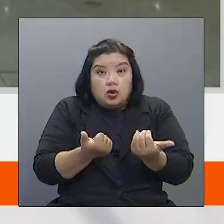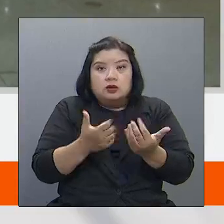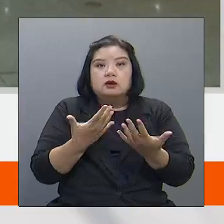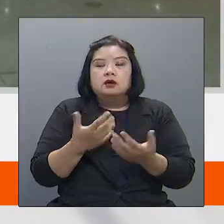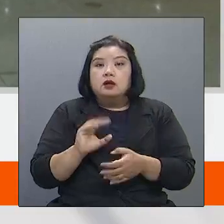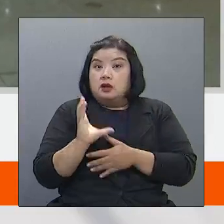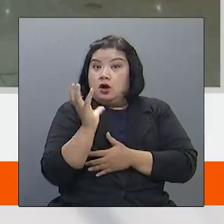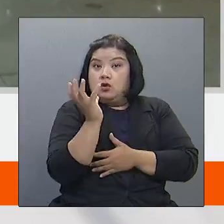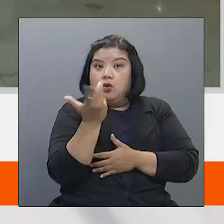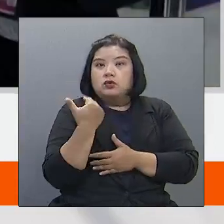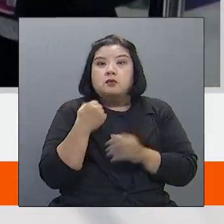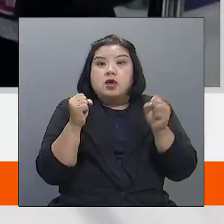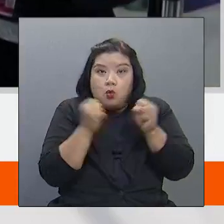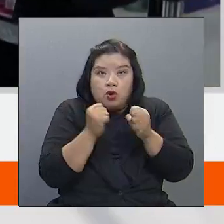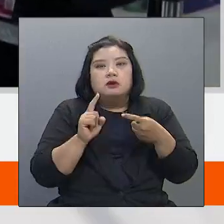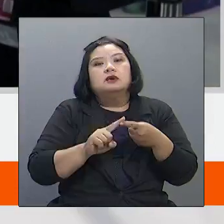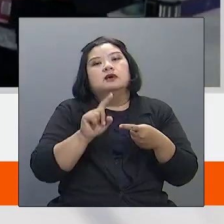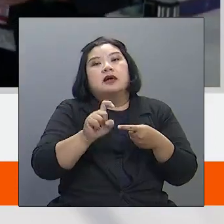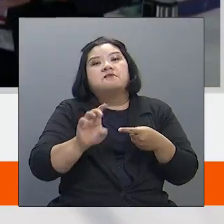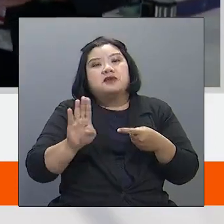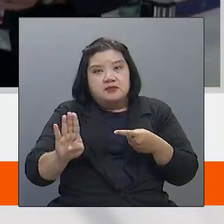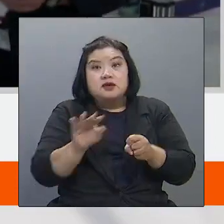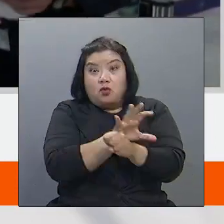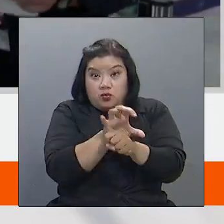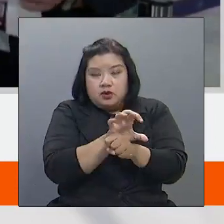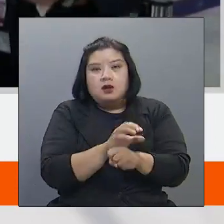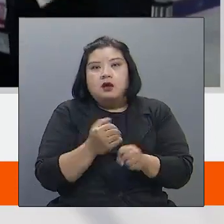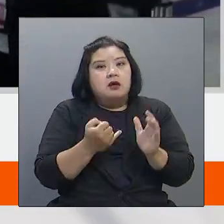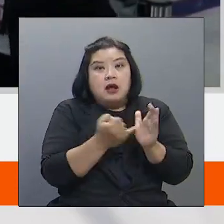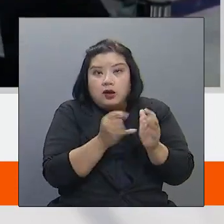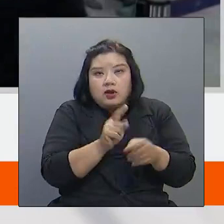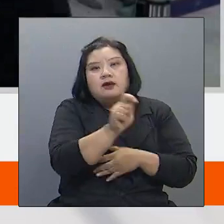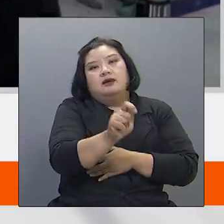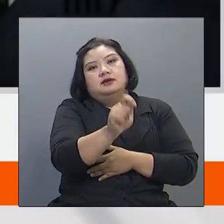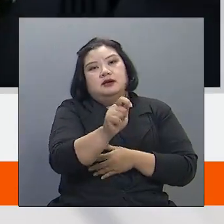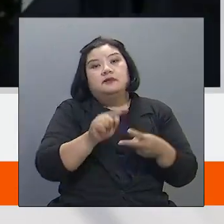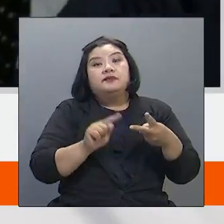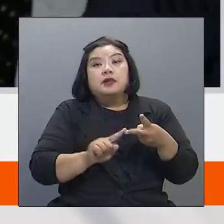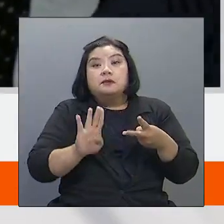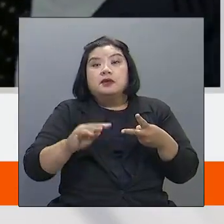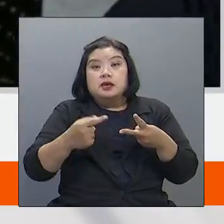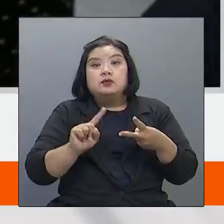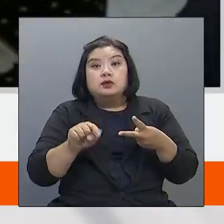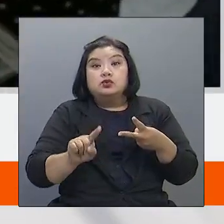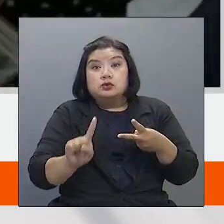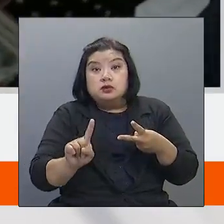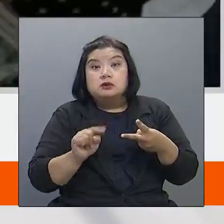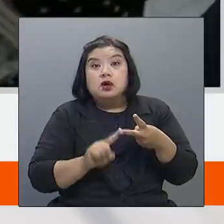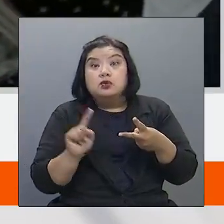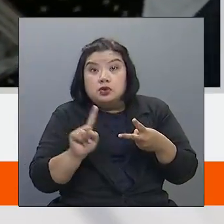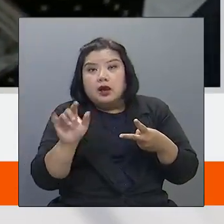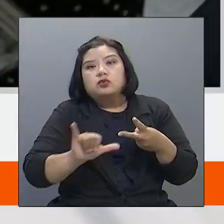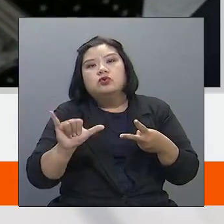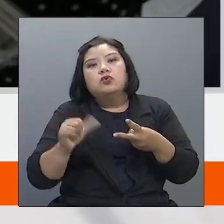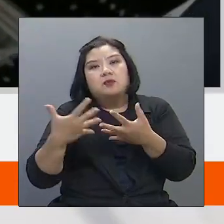2ตัวที่น่ากังวลก็จะเป็น XBB ซึ่งกระจายตัวอยู่ในแถบทวีปเอเชียกับ BQ1.1 เนี่ยจะกระจายอยู่ที่ยุโรปและ